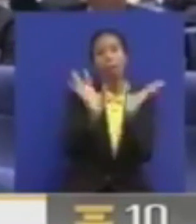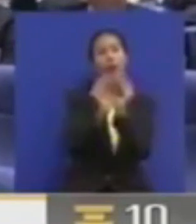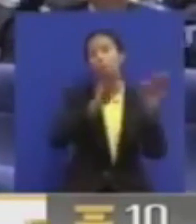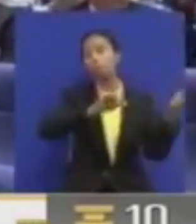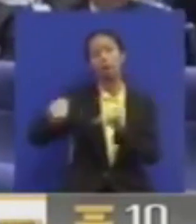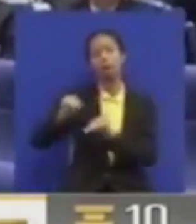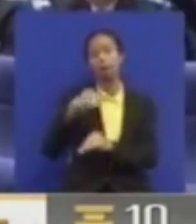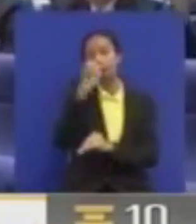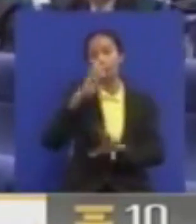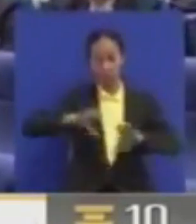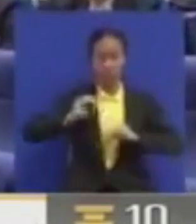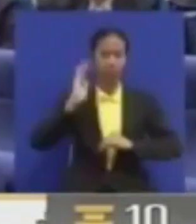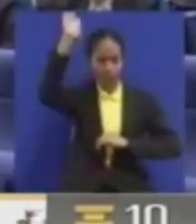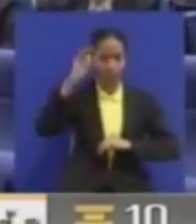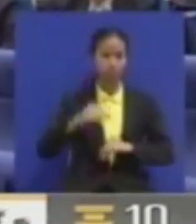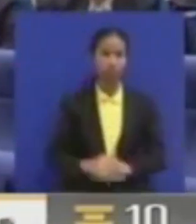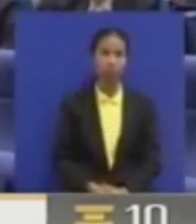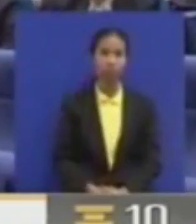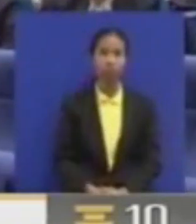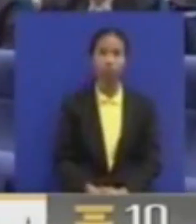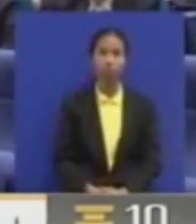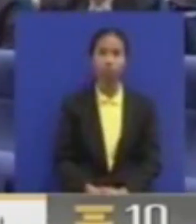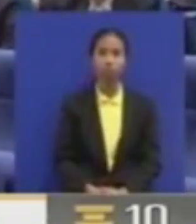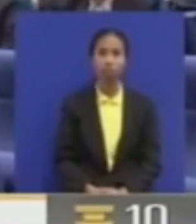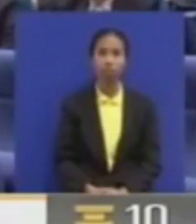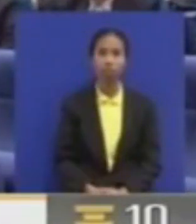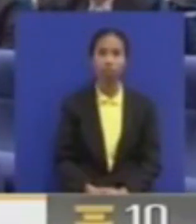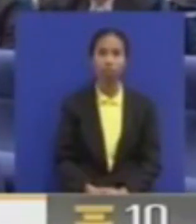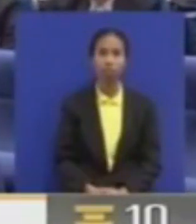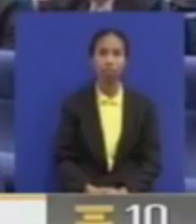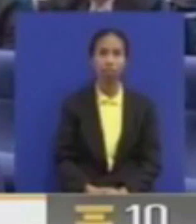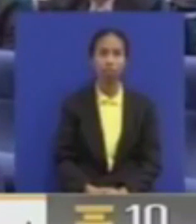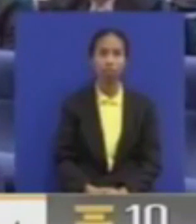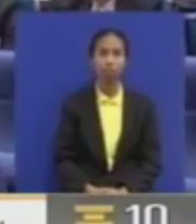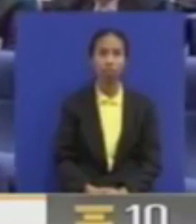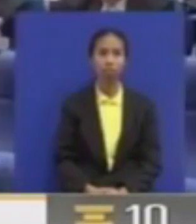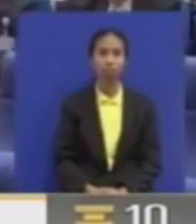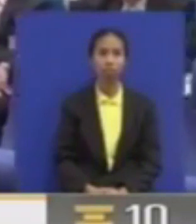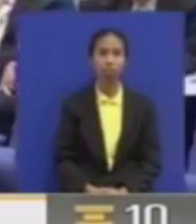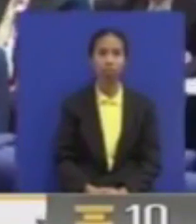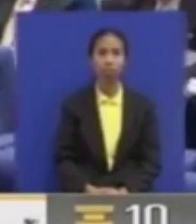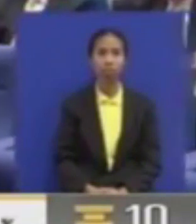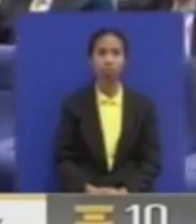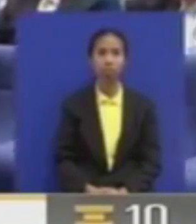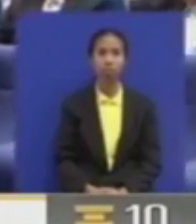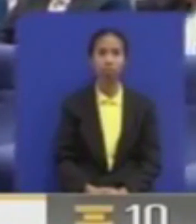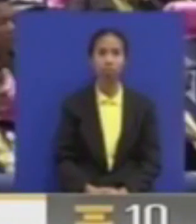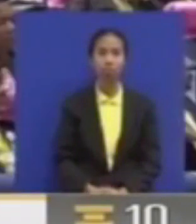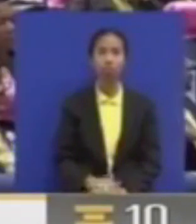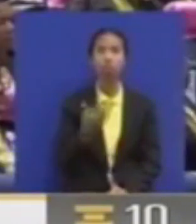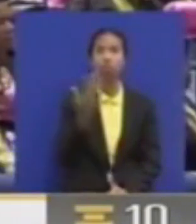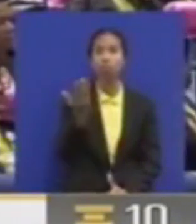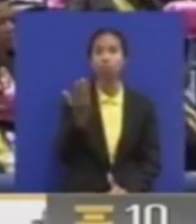อกชื่อพี่โสนิดนึงว่าเป็นใครมั่งซึ่งถ้าดูชื่อแล้วต้องบอกว่าเอ้ยไม่ใช่สสน้องใหม่อะไรนะทำไมเกิดอะไรแบบนี้ขึ้นมาได้นะค